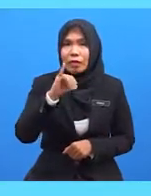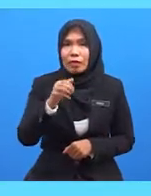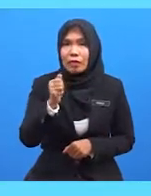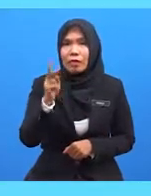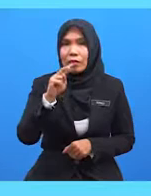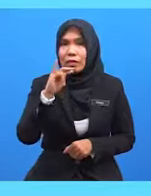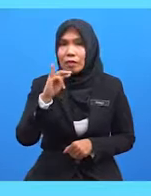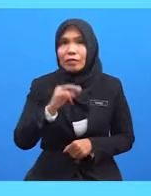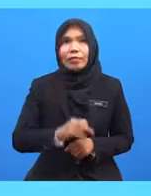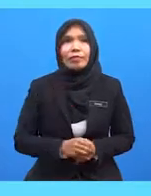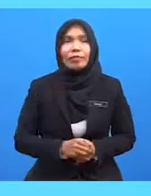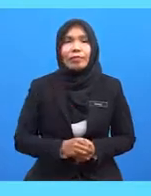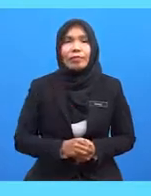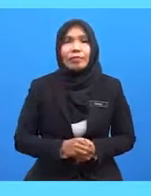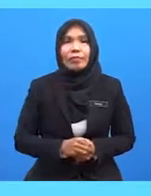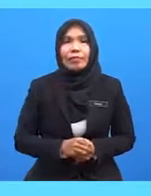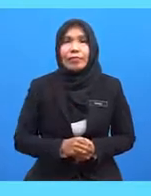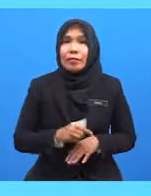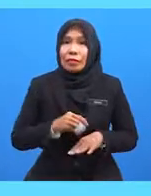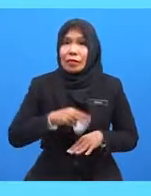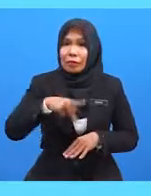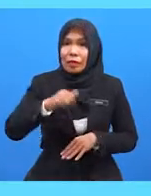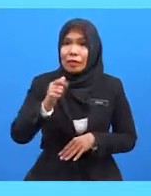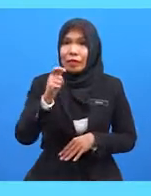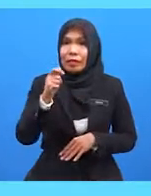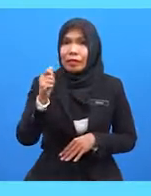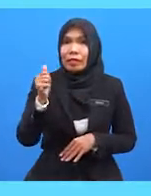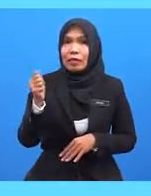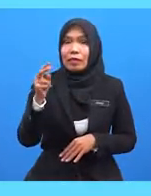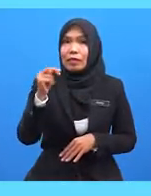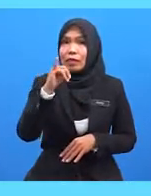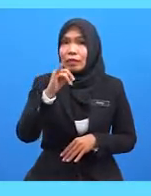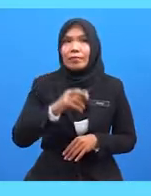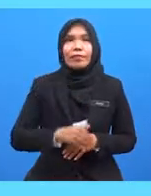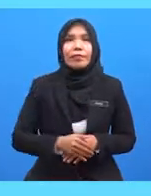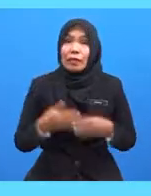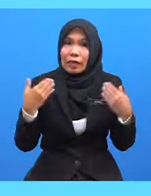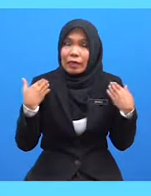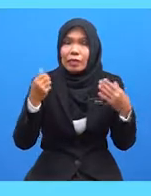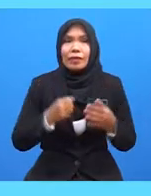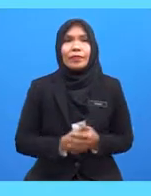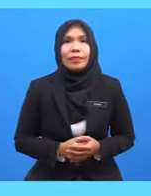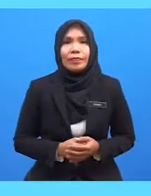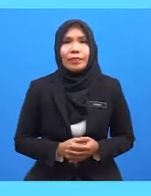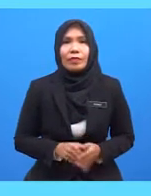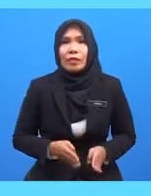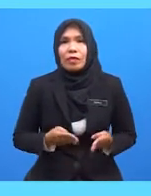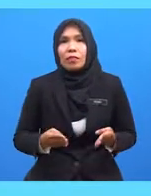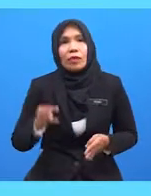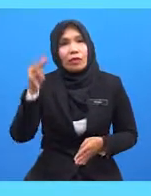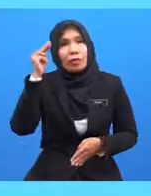Patani menulis Mata'al Al-Badar'in dan Furu'al Al-Masail. Bahasa Melayu